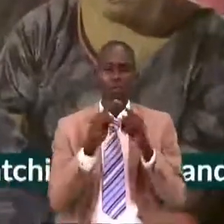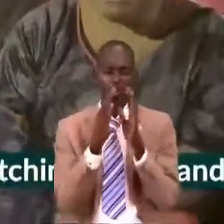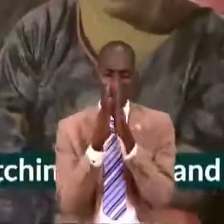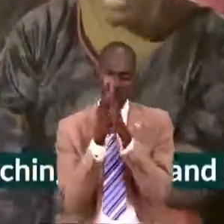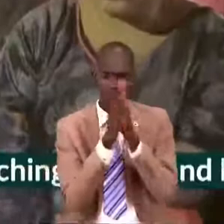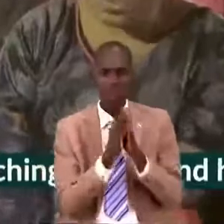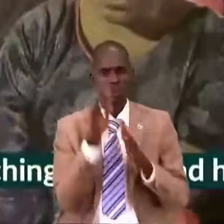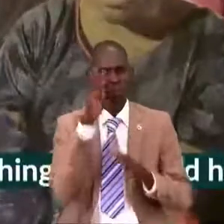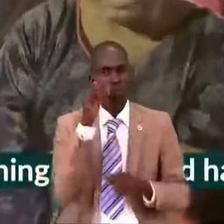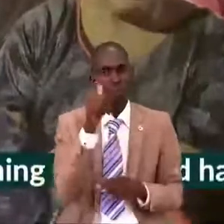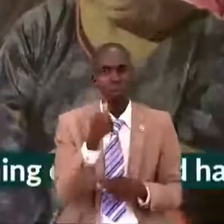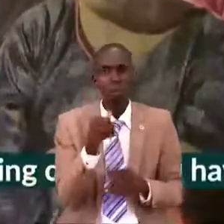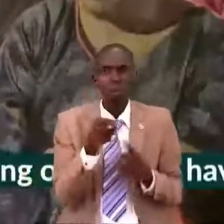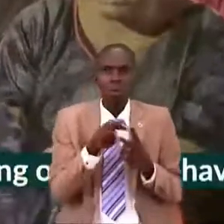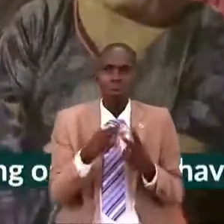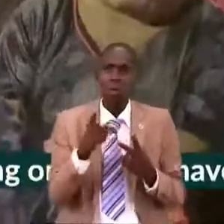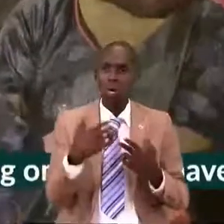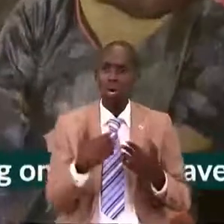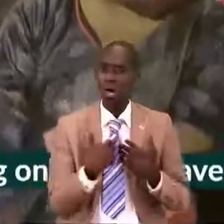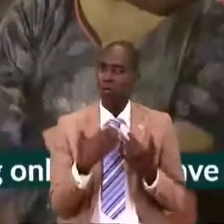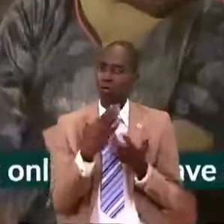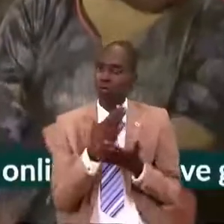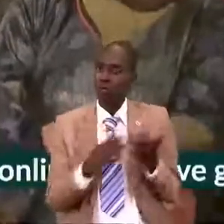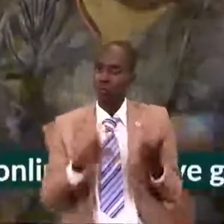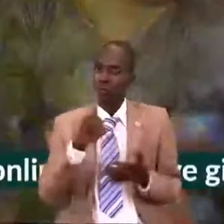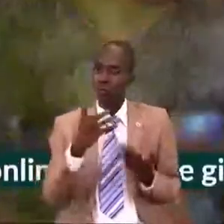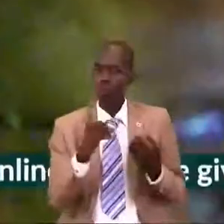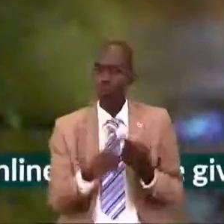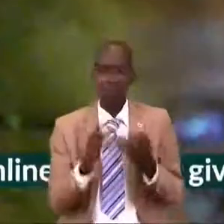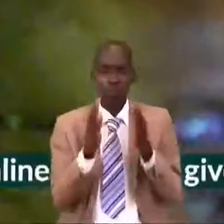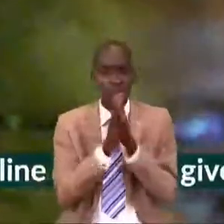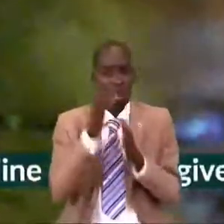sauve-moi, guéris-moi, délivre-moi, je veux témoigner.